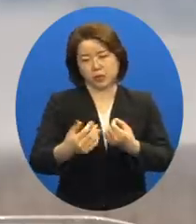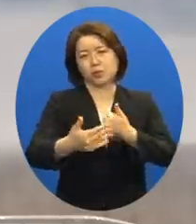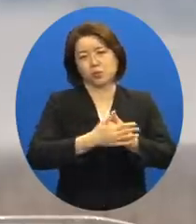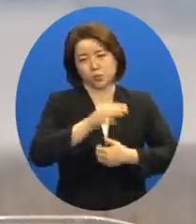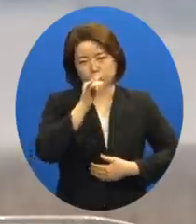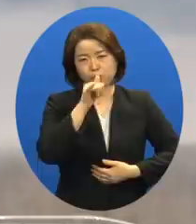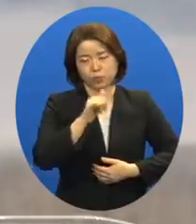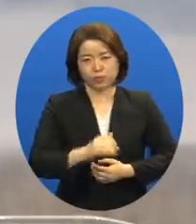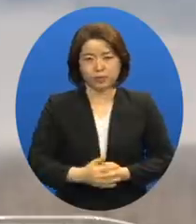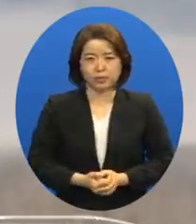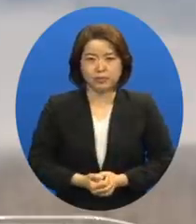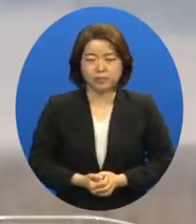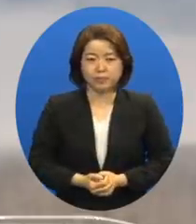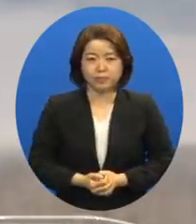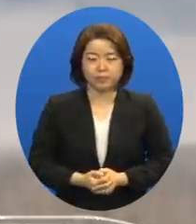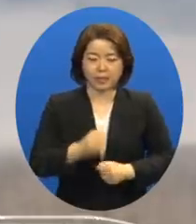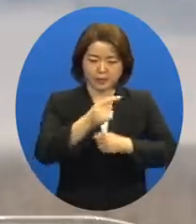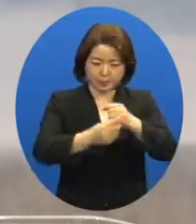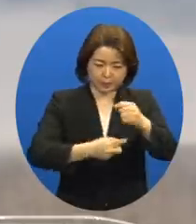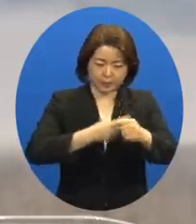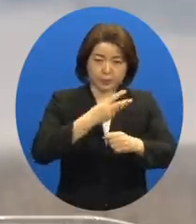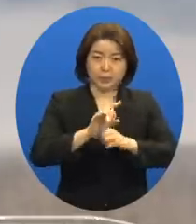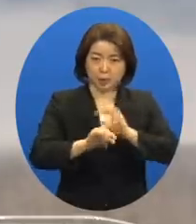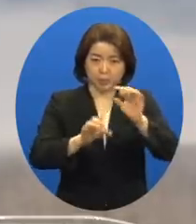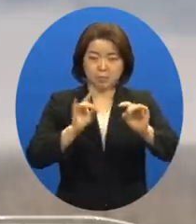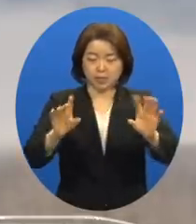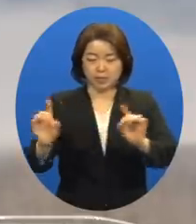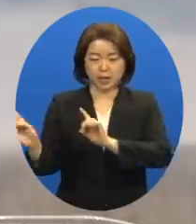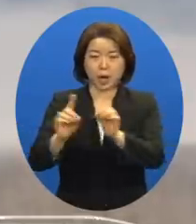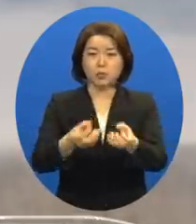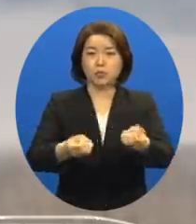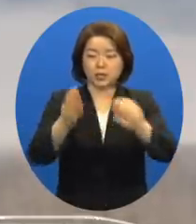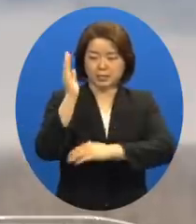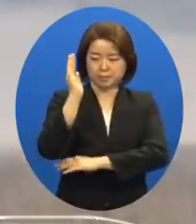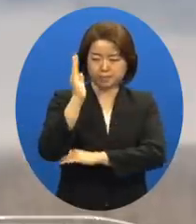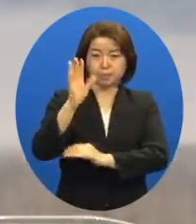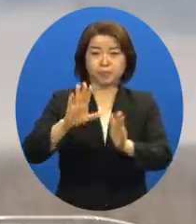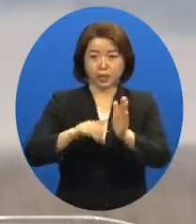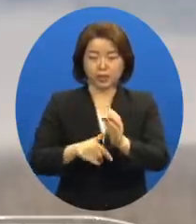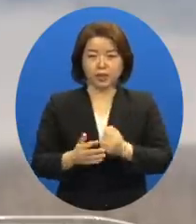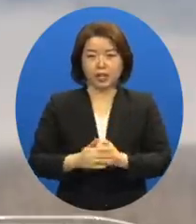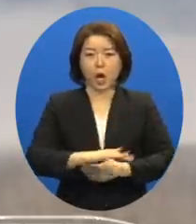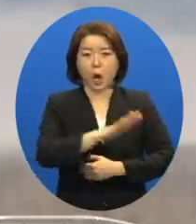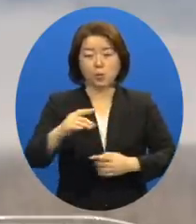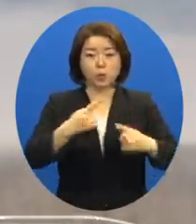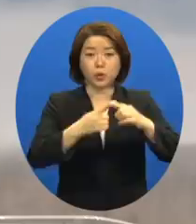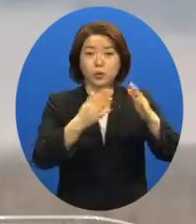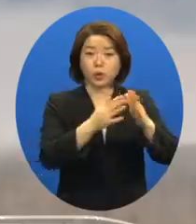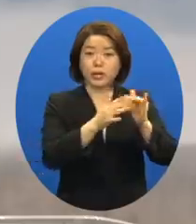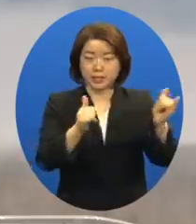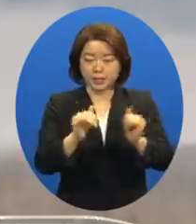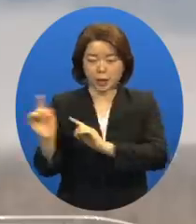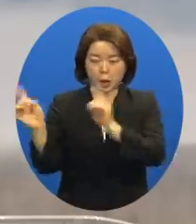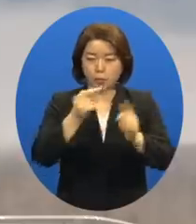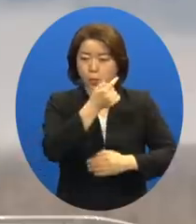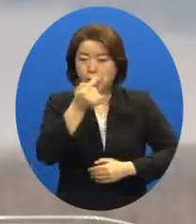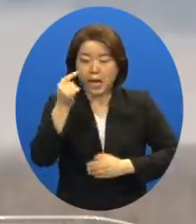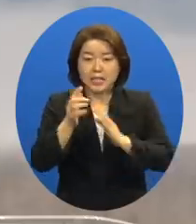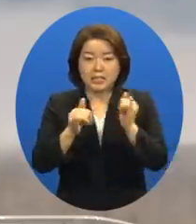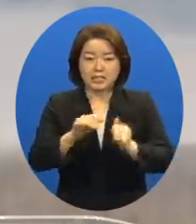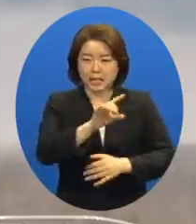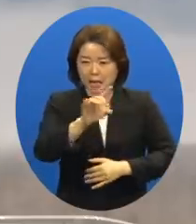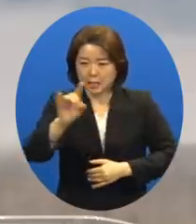것입니다. 해마다 부활절 설교 때 우리 교인들 중에 부활의 증인을 한 사람씩 여러분에게